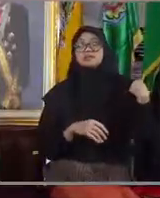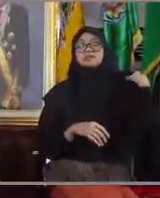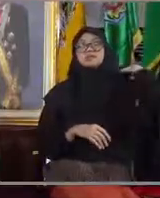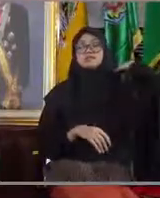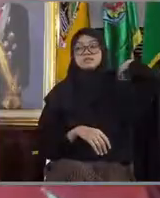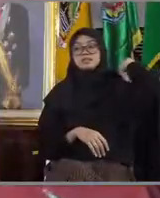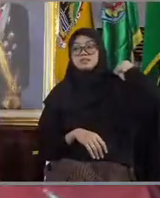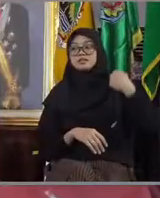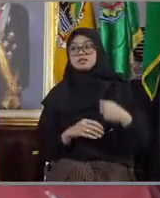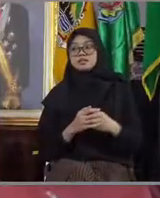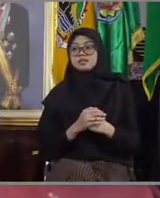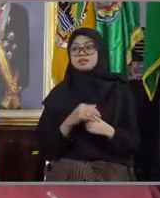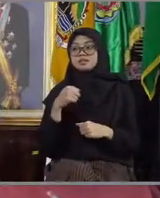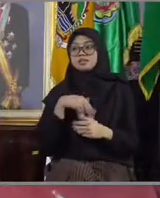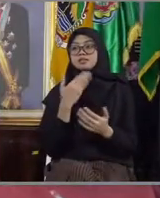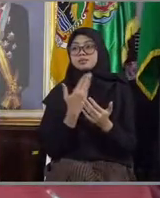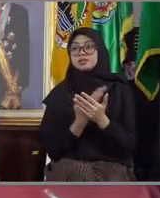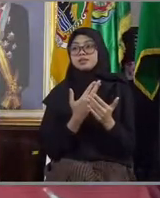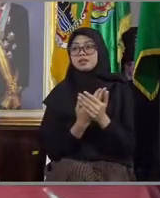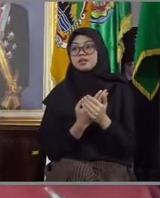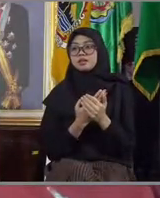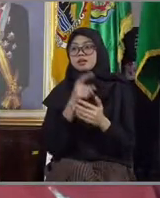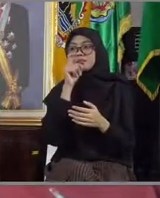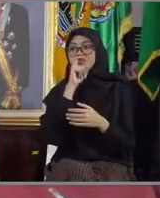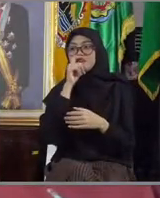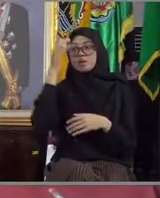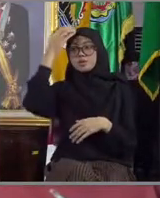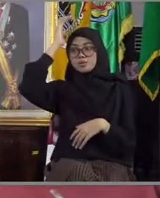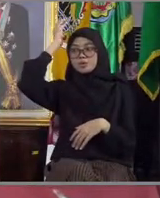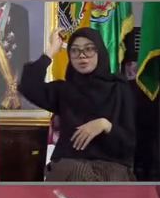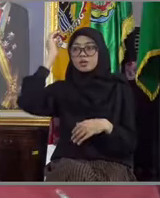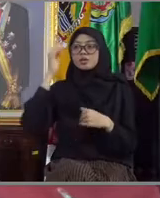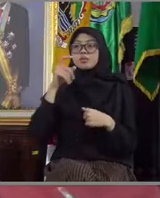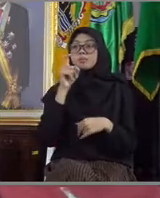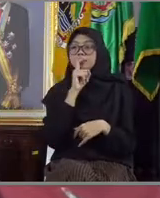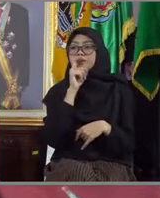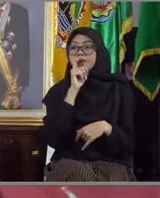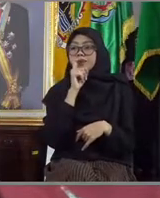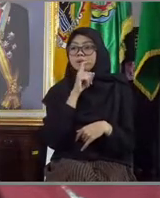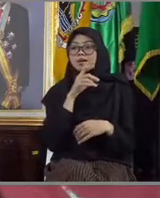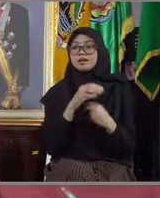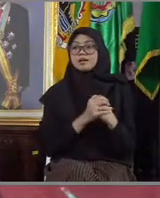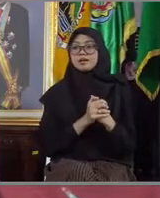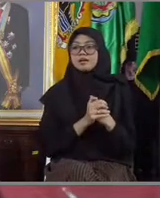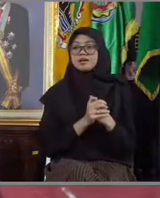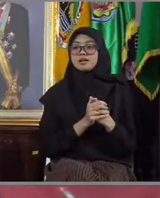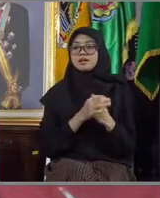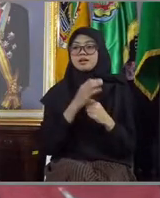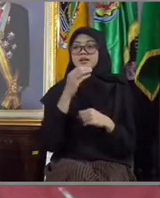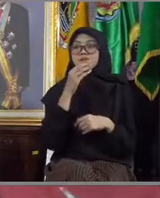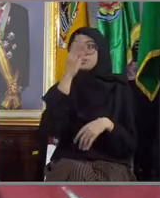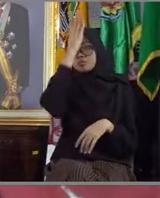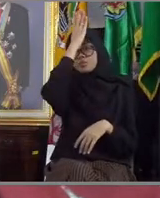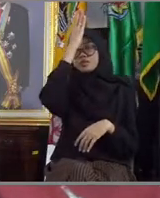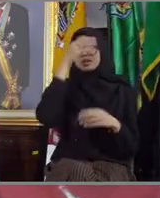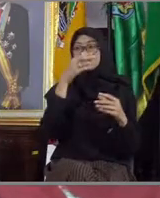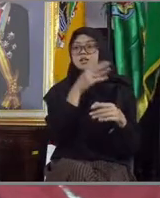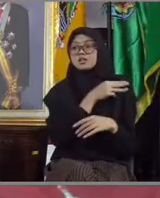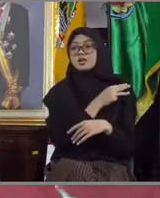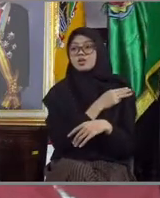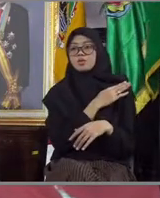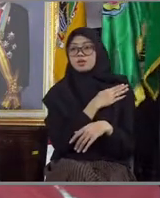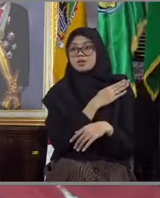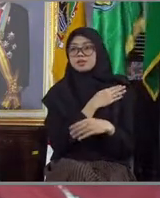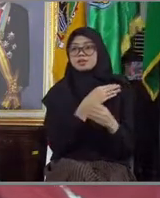Oh. Ini saya meminta kepada Bapak Gubernur, yeah. Kepada Bapak Bupati Kabupaten Semarang untuk yeah. Menyediakan